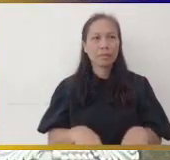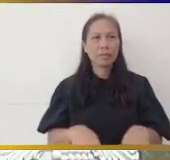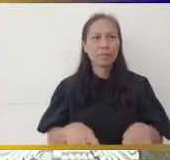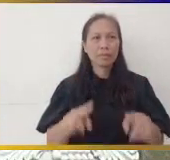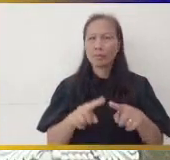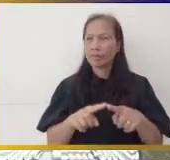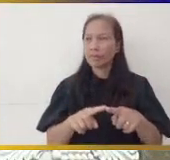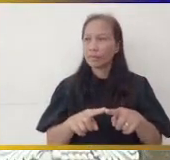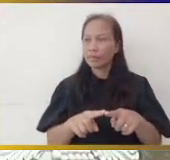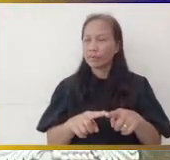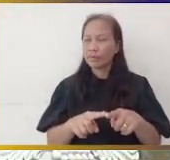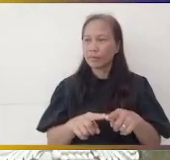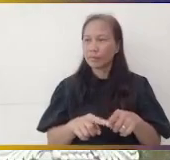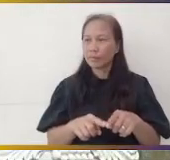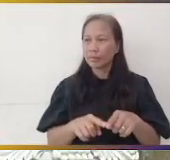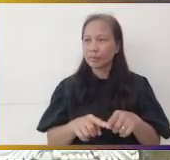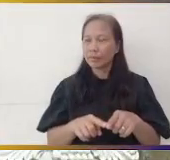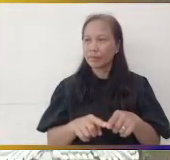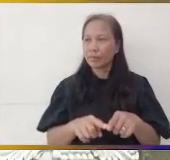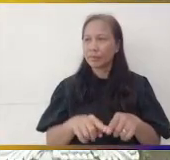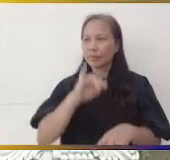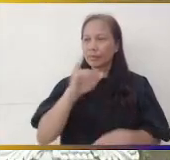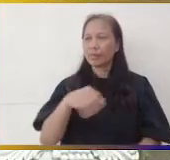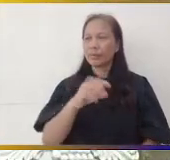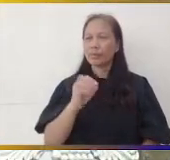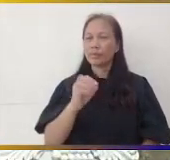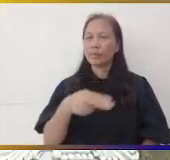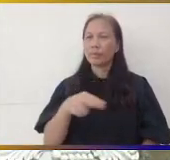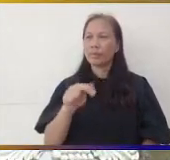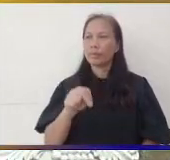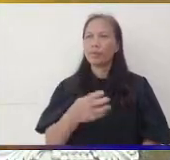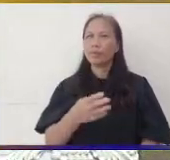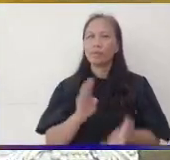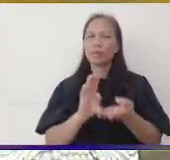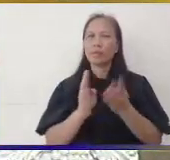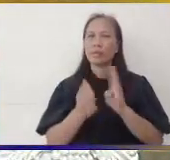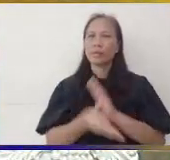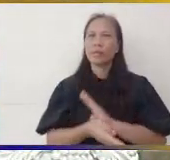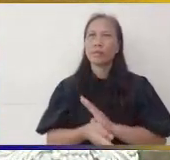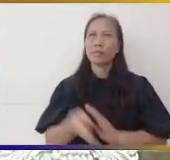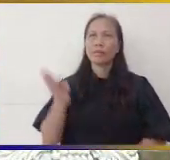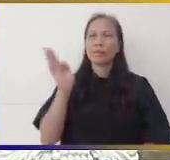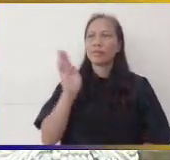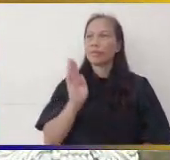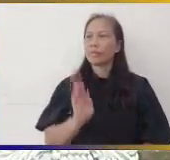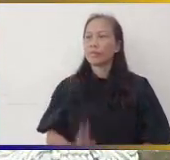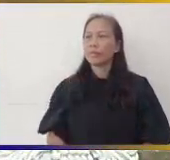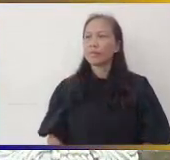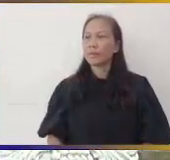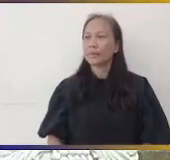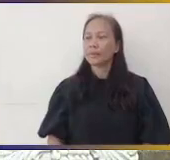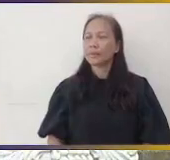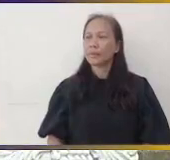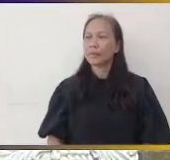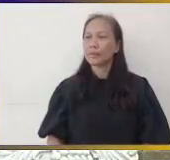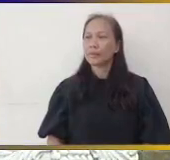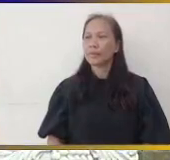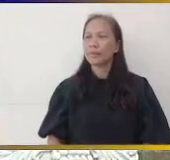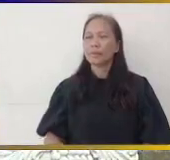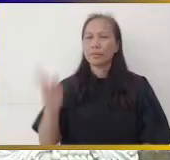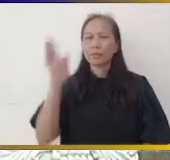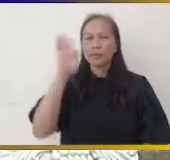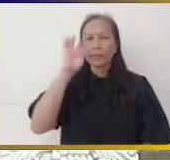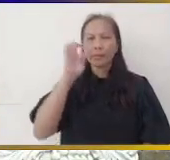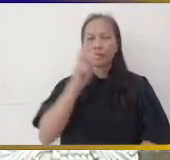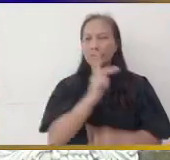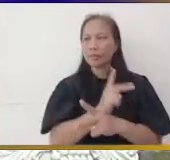sarili before he he became a convert mga kapatid pinrotektahan po siya ng